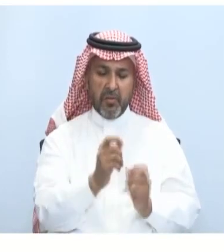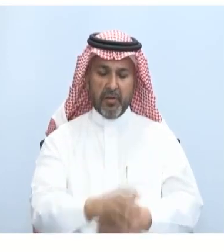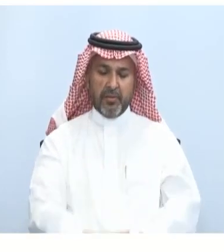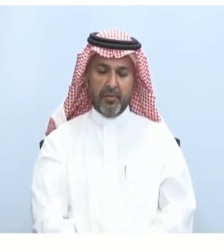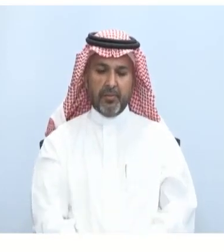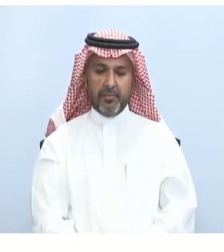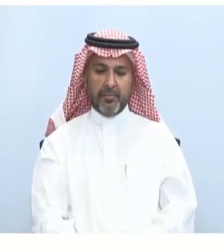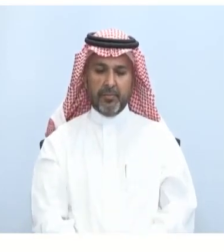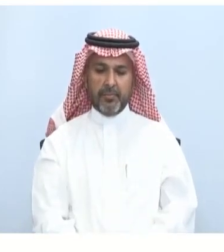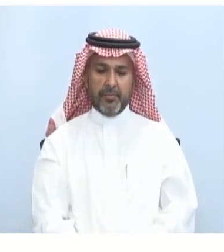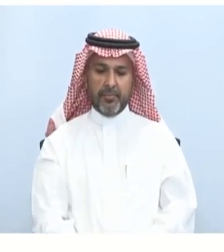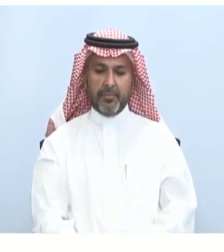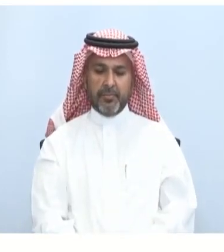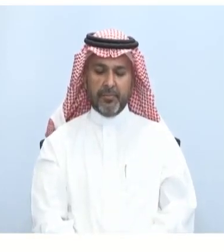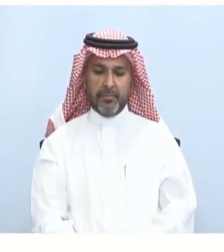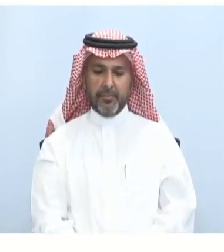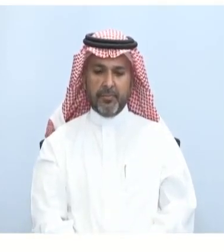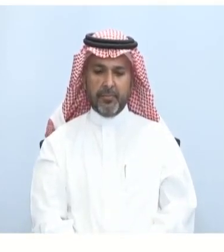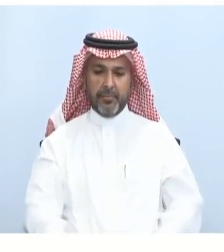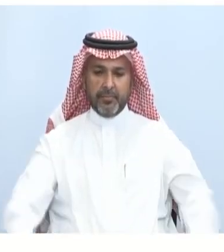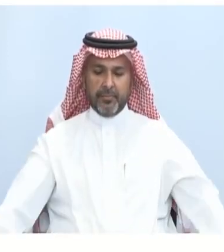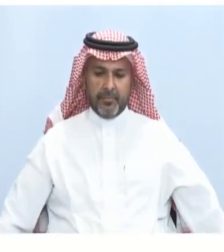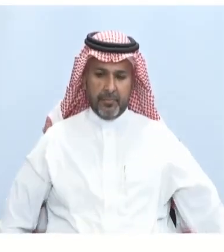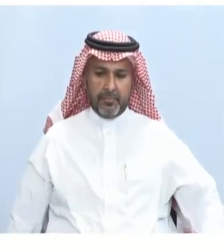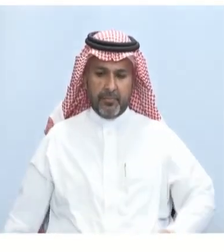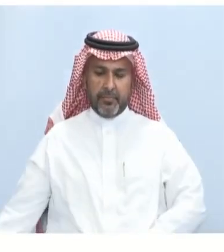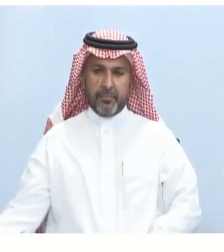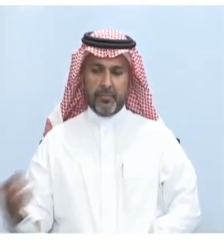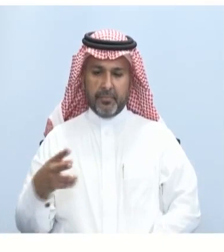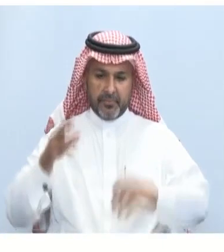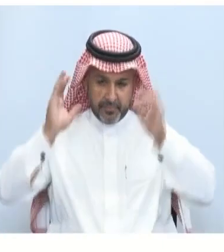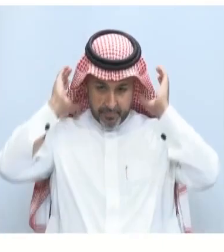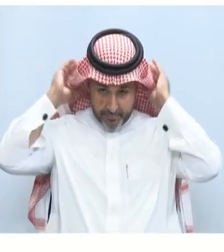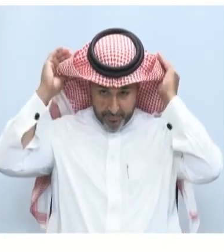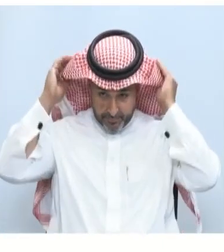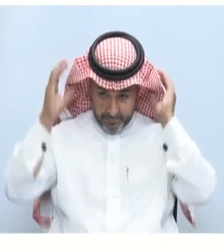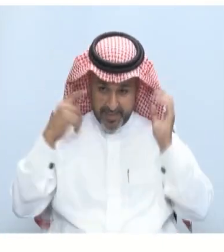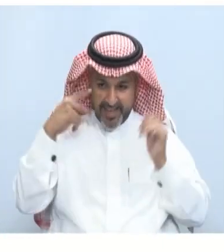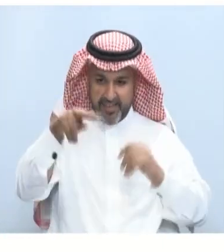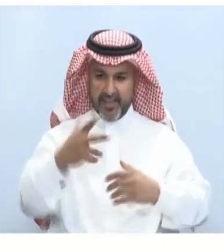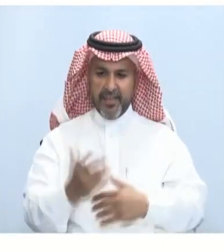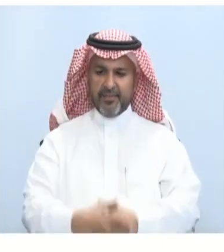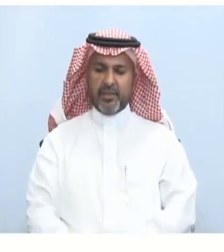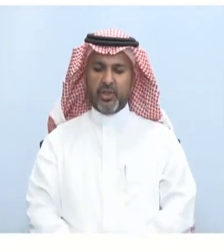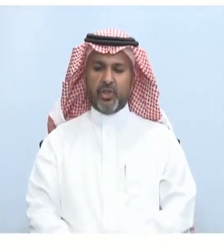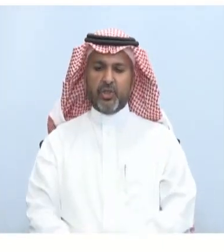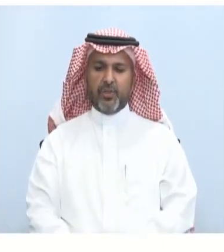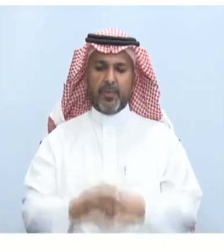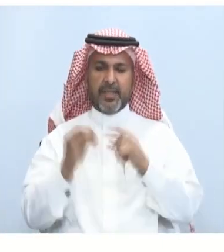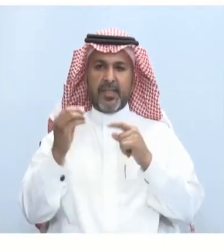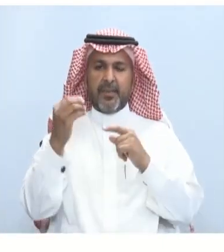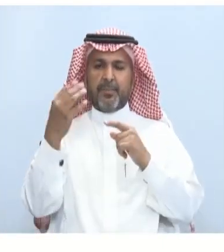6 اي جذر سته ممتاز نتحقق من يعطيني نتيجه